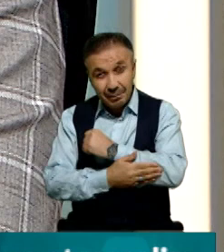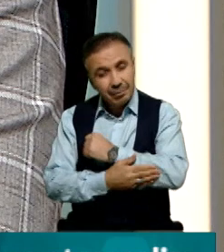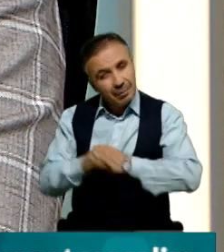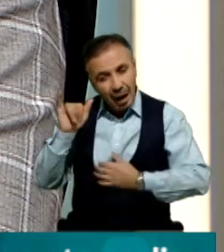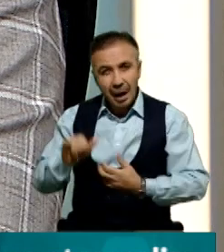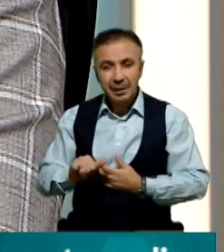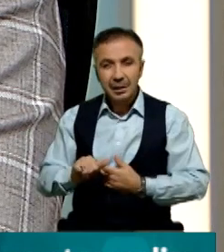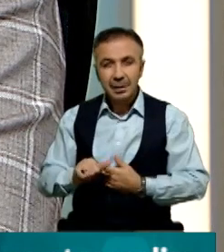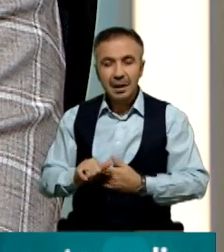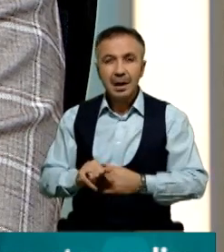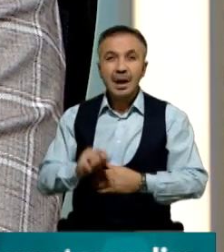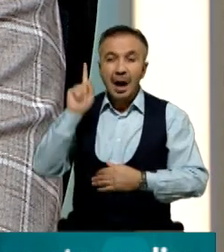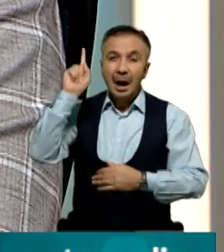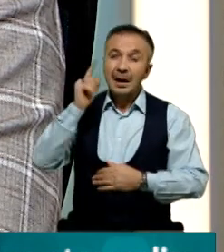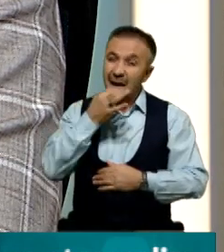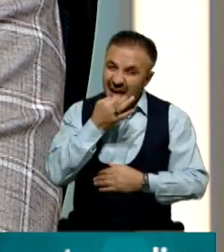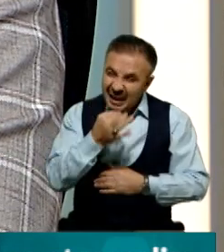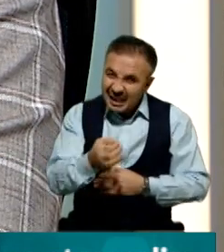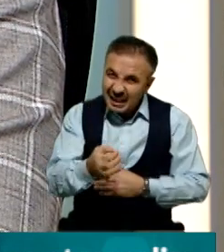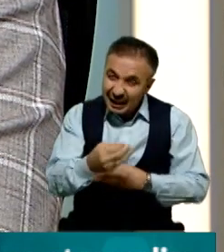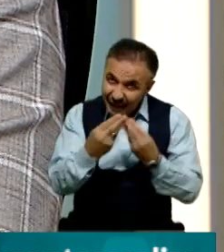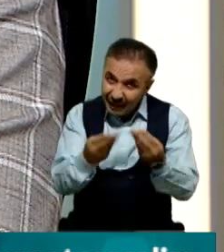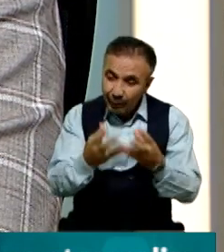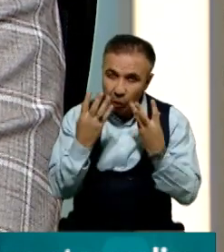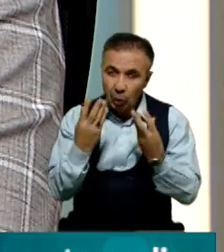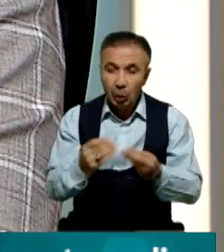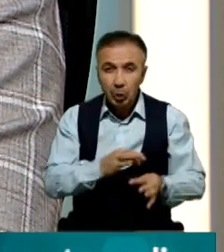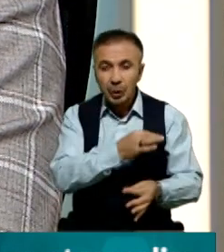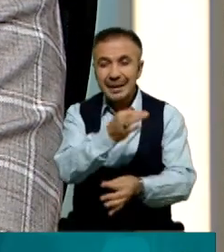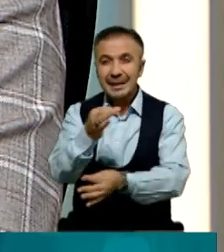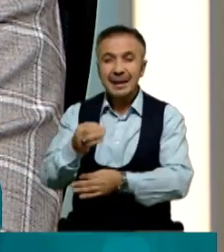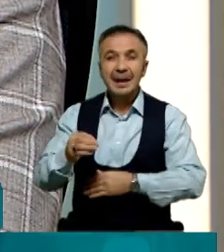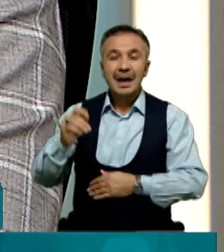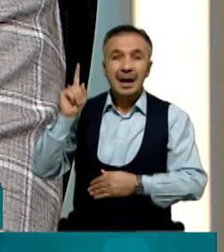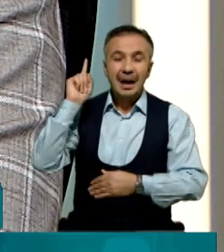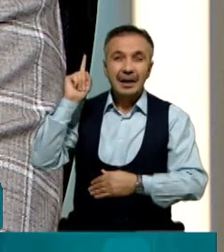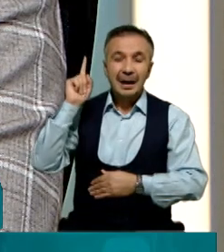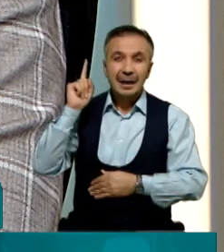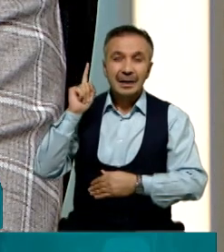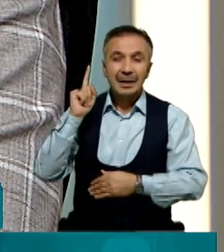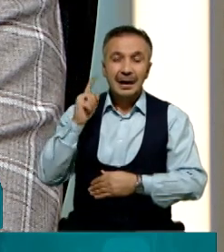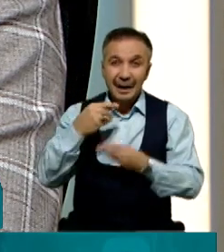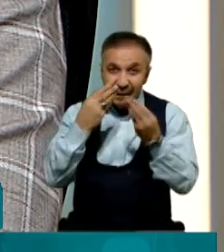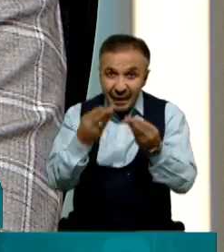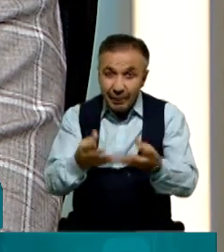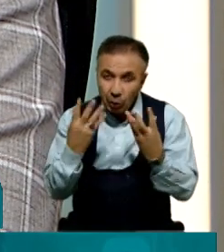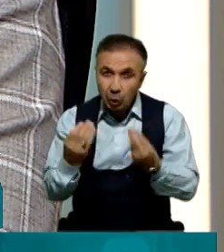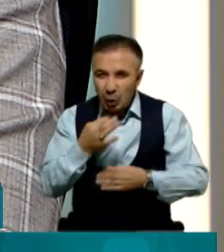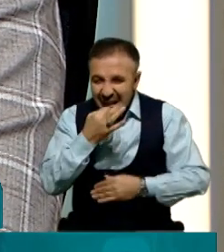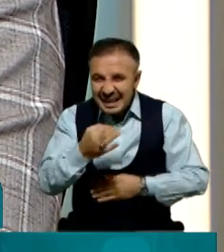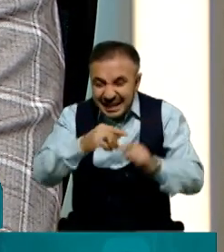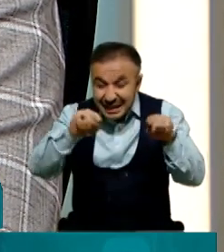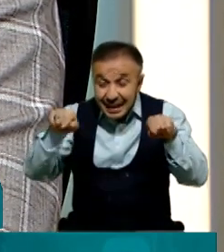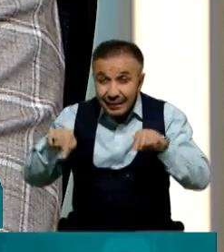kimse Allah'ın izin vermiş olduğu kişiler Allah'ın vermiş olduğu izin çerçevesinde